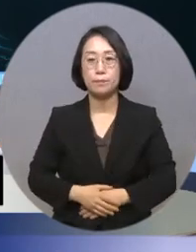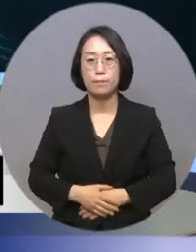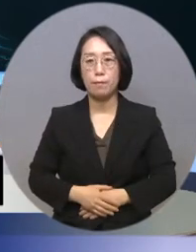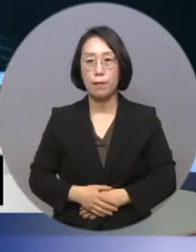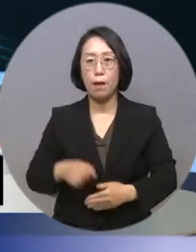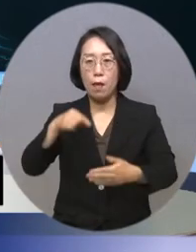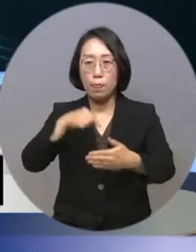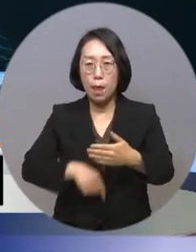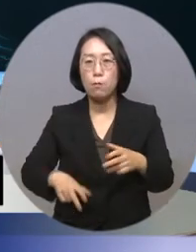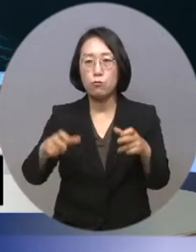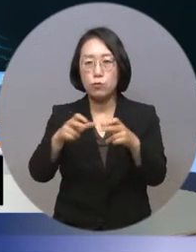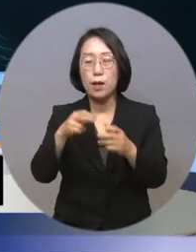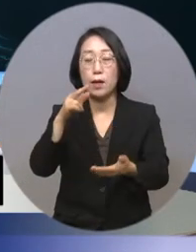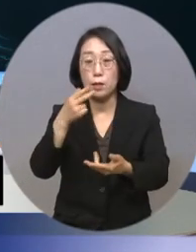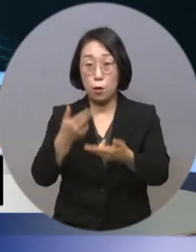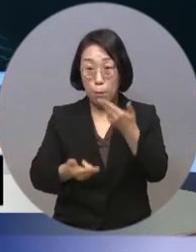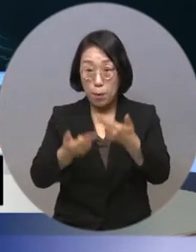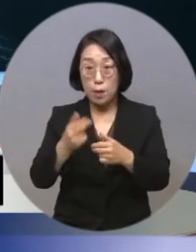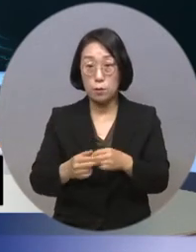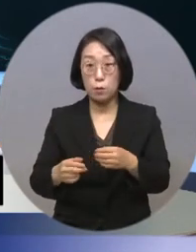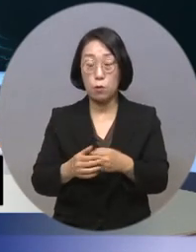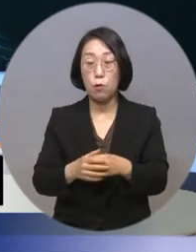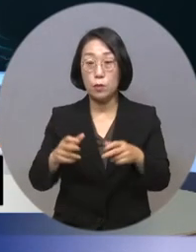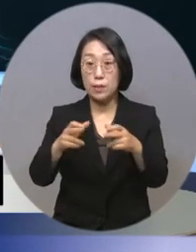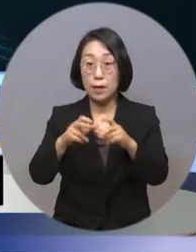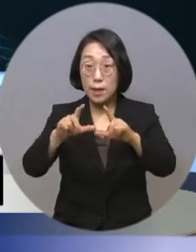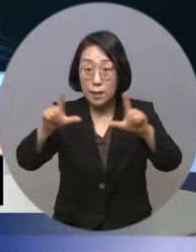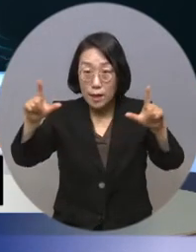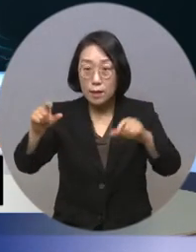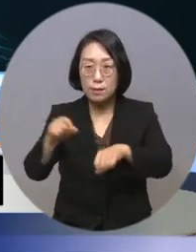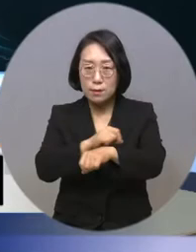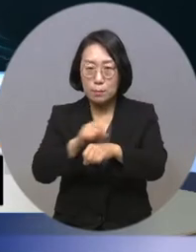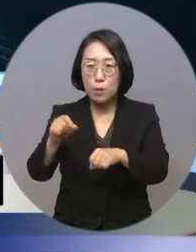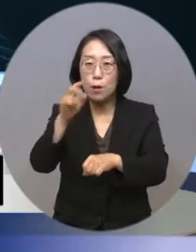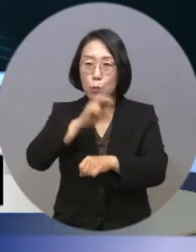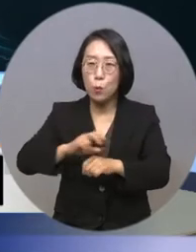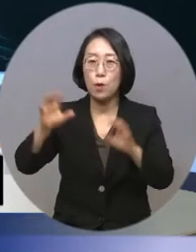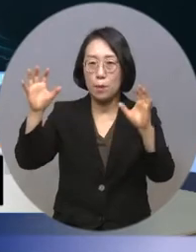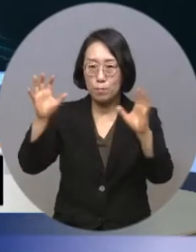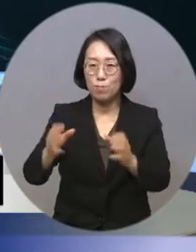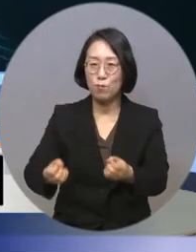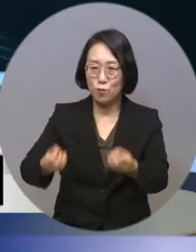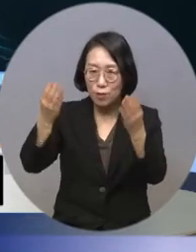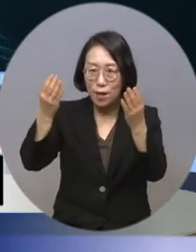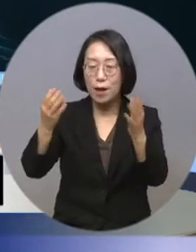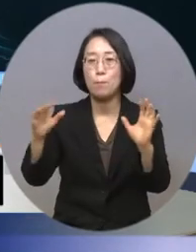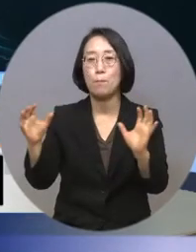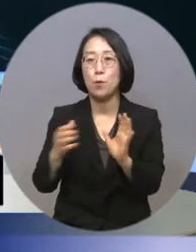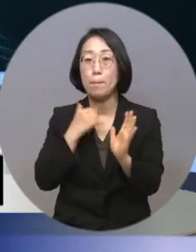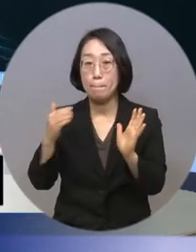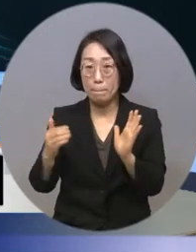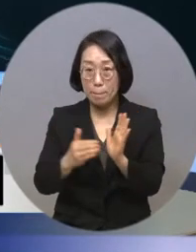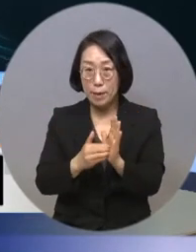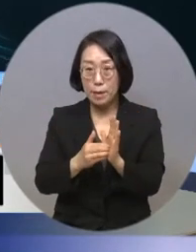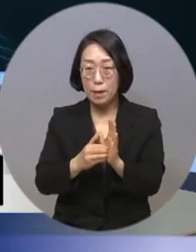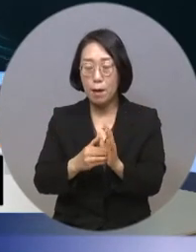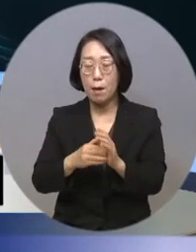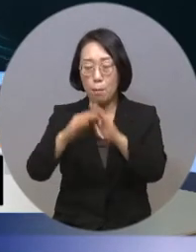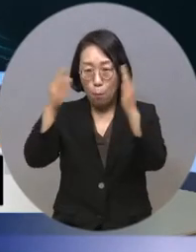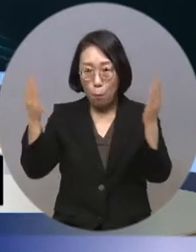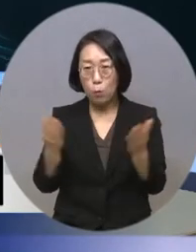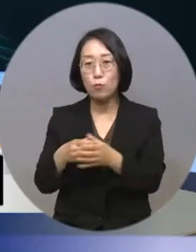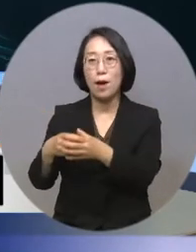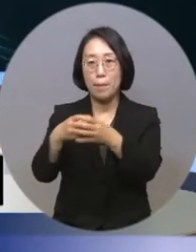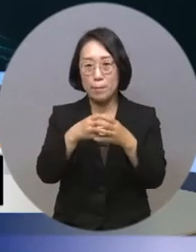내부 장애인협회에서 장애인의 날을 맞아 특별한 콘서트를 열었습니다. 장애인과 비장애인이 함께하는 특별한